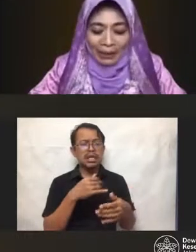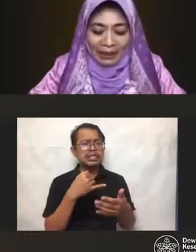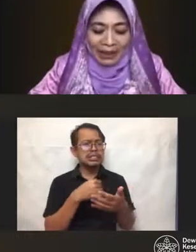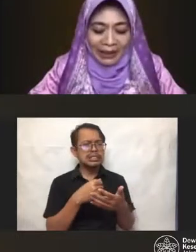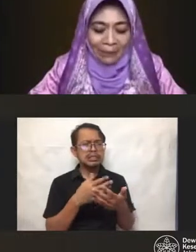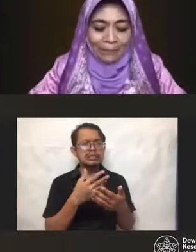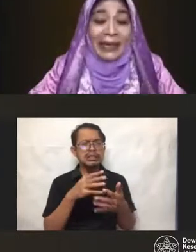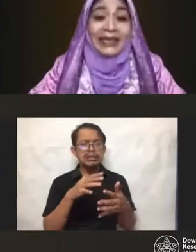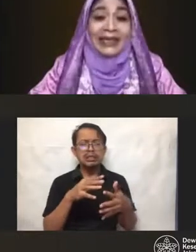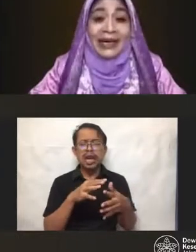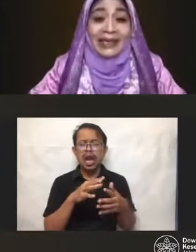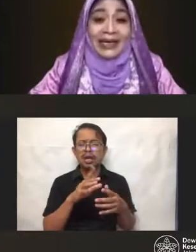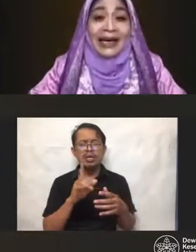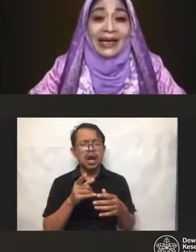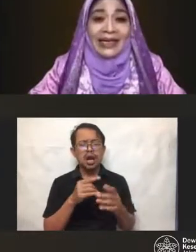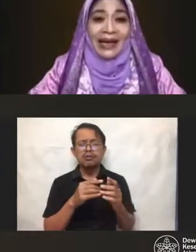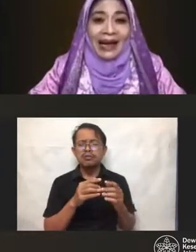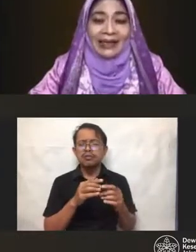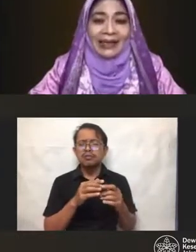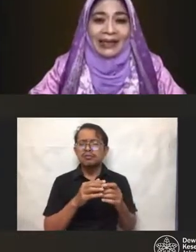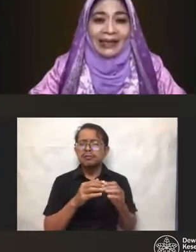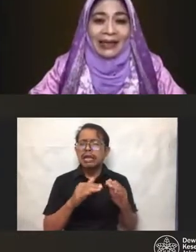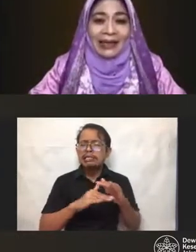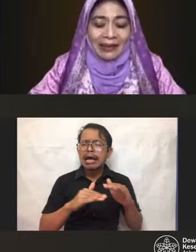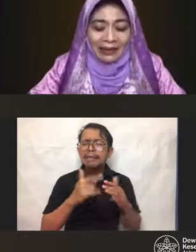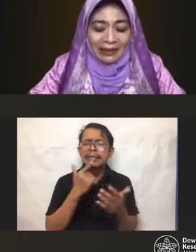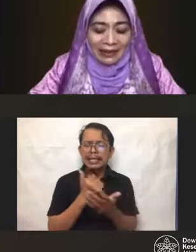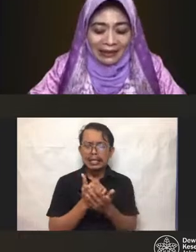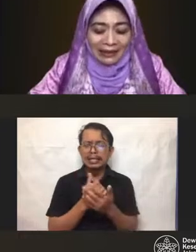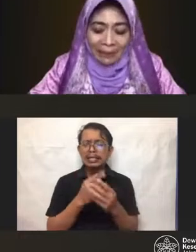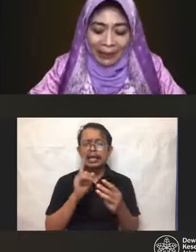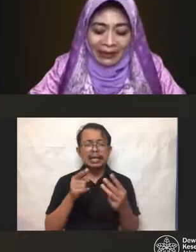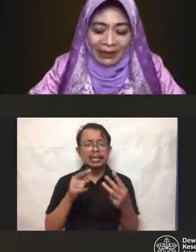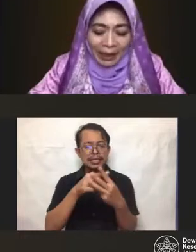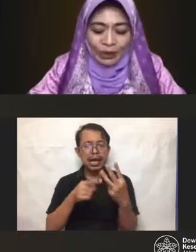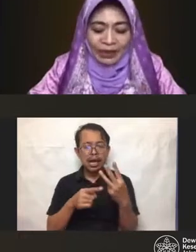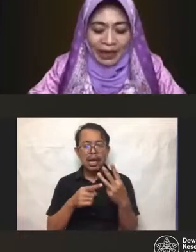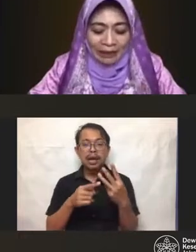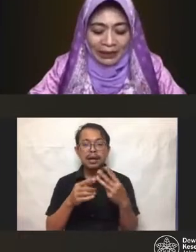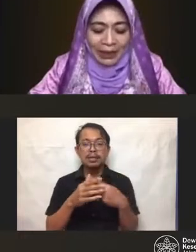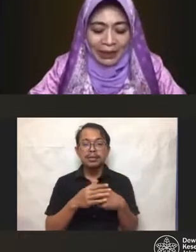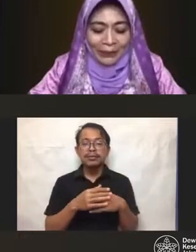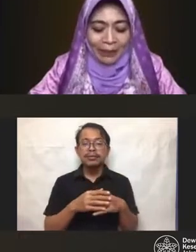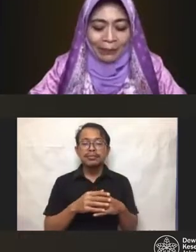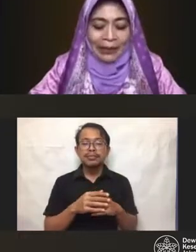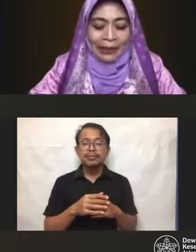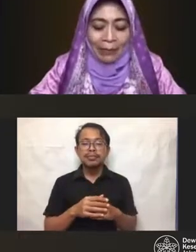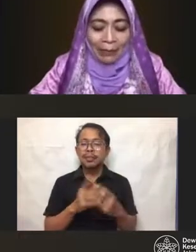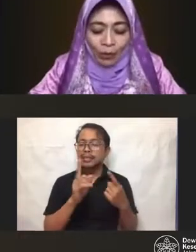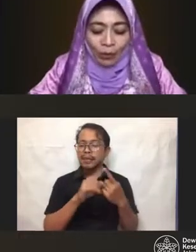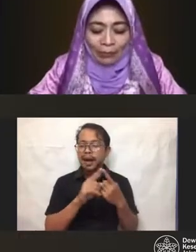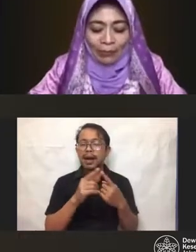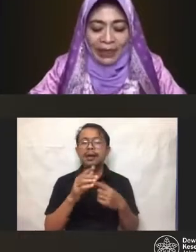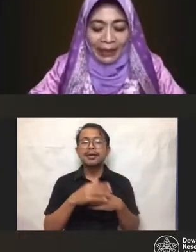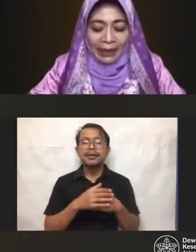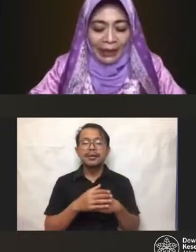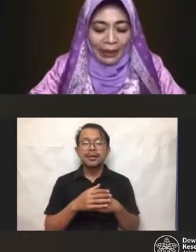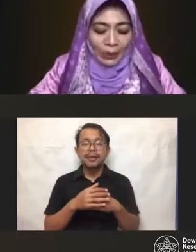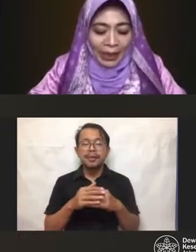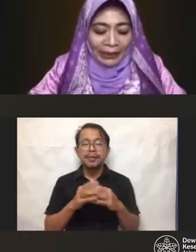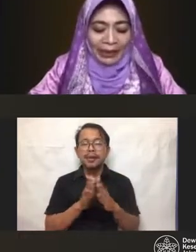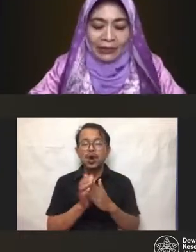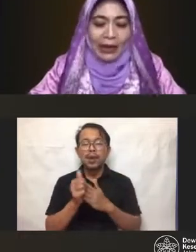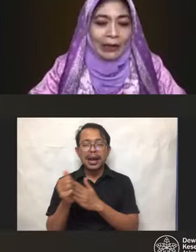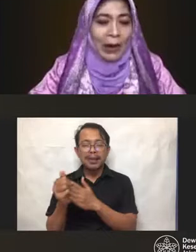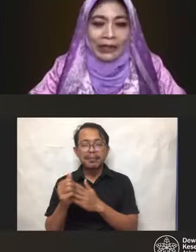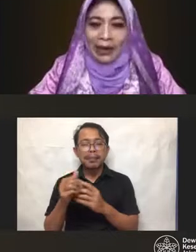pedoman penting. Ya. Paling tidak ada tiga hal yang diatur di dalam Islam. Pertama, pedoman pemeliharaan